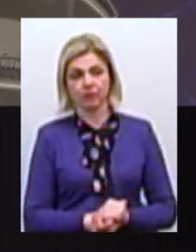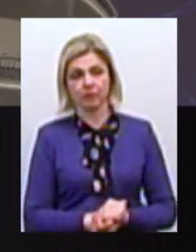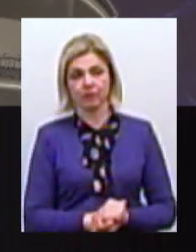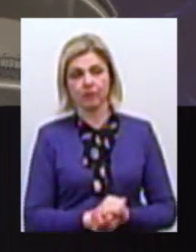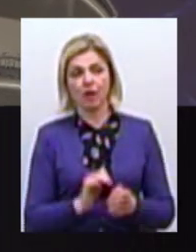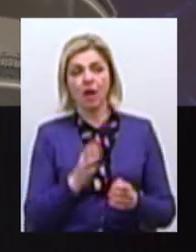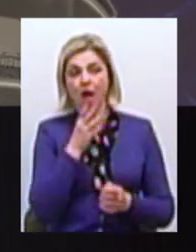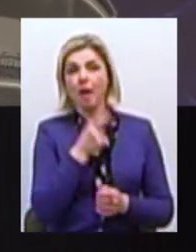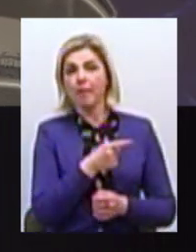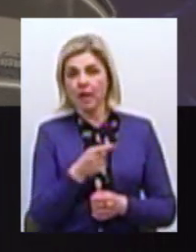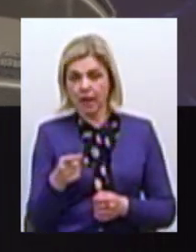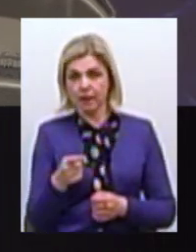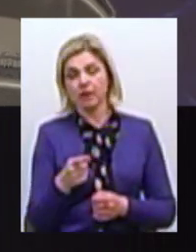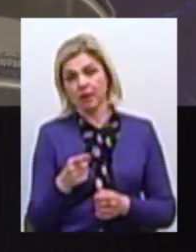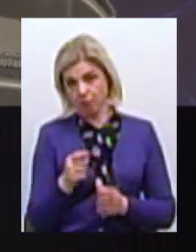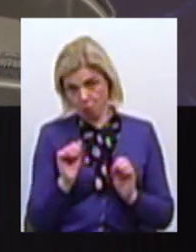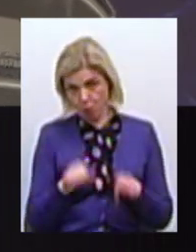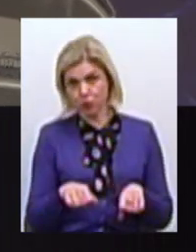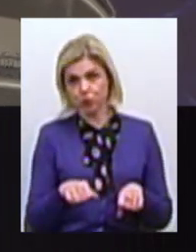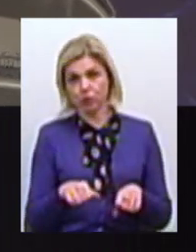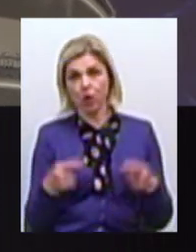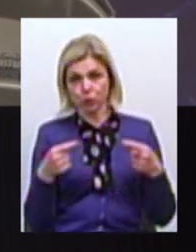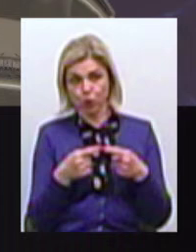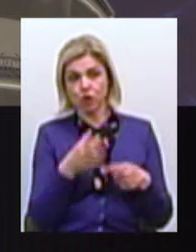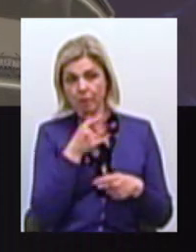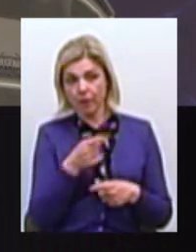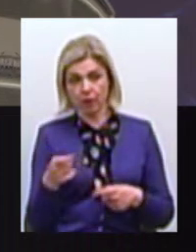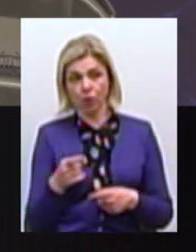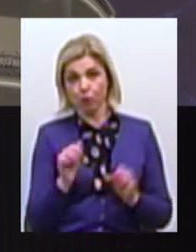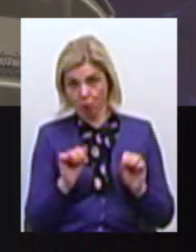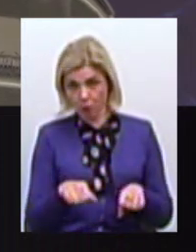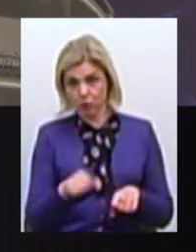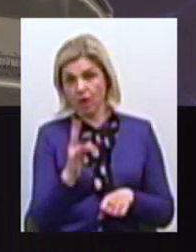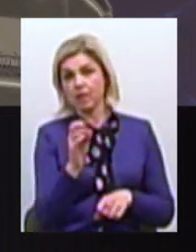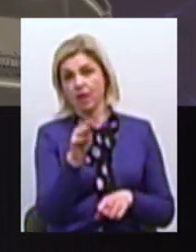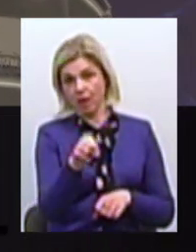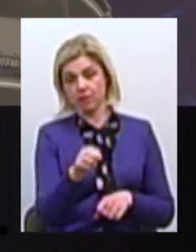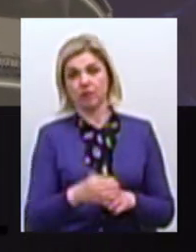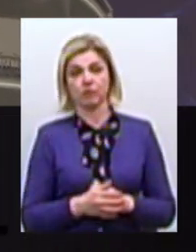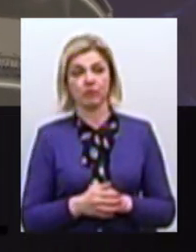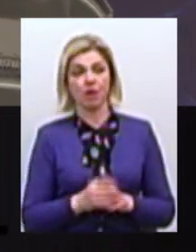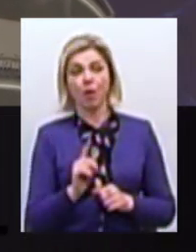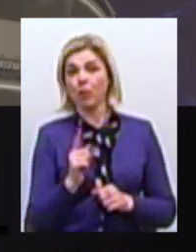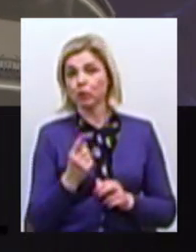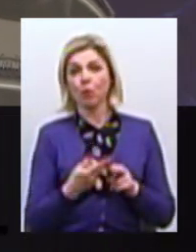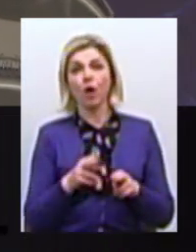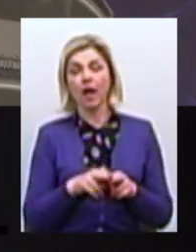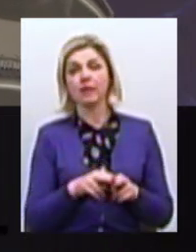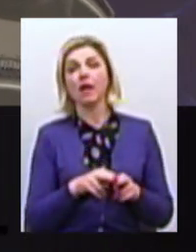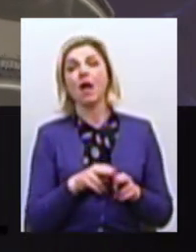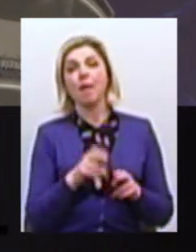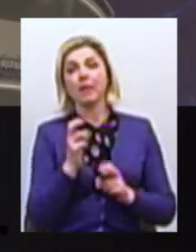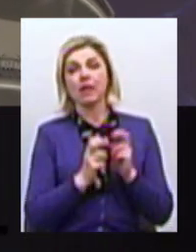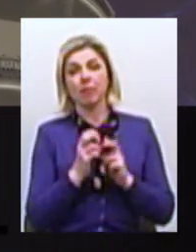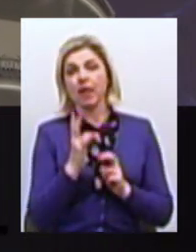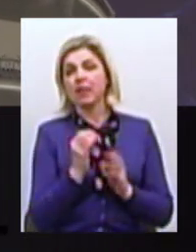період можу? По режиму, так? Ні. А чому? Потому что это предприятие, оно не режимное в том